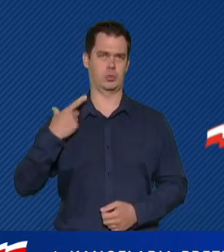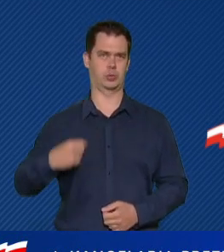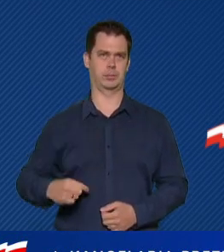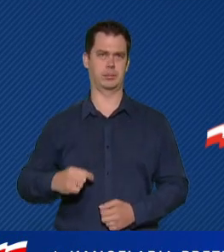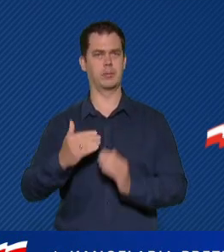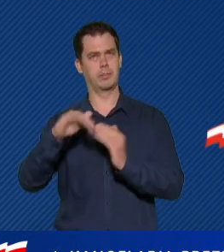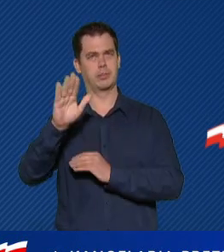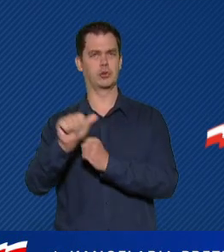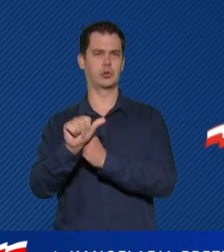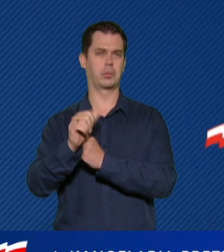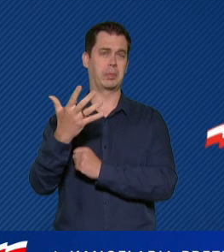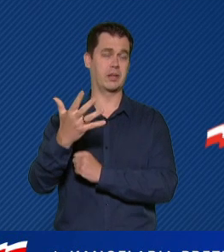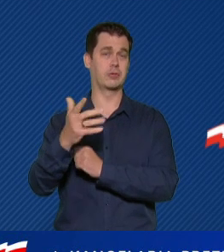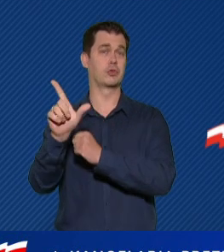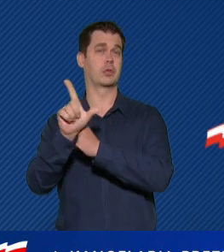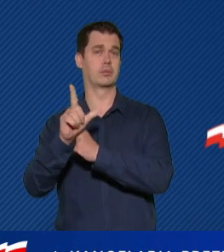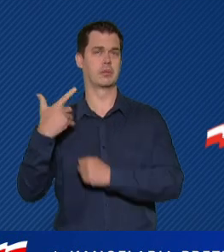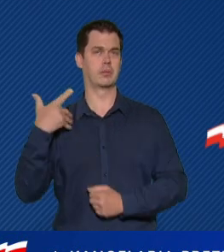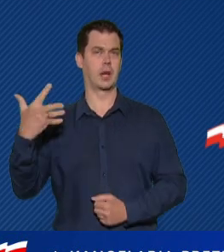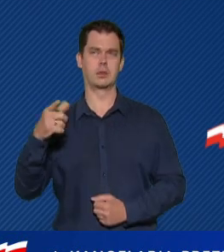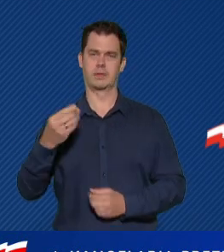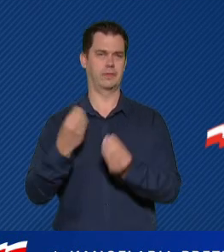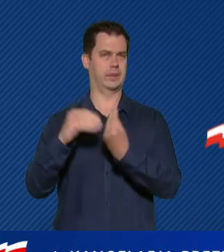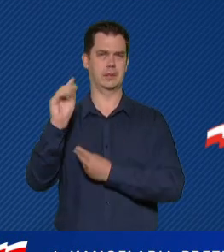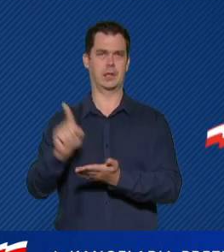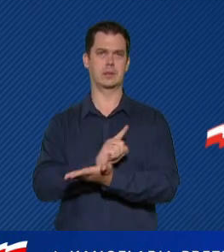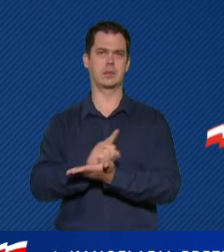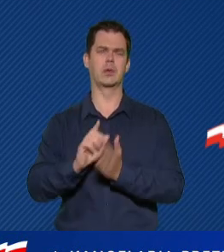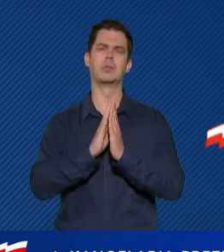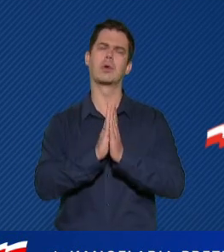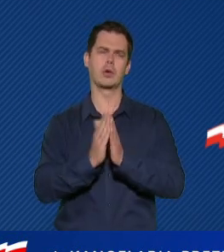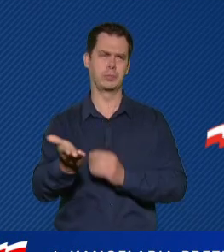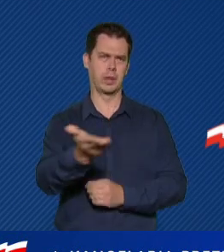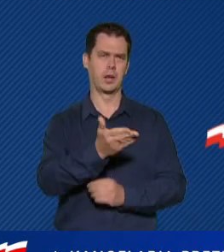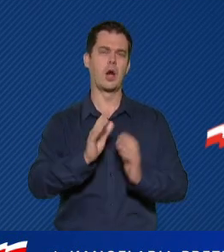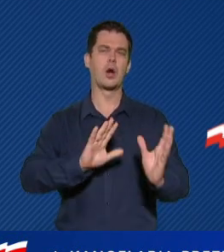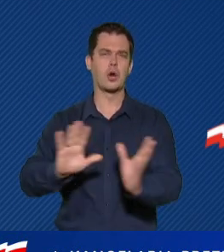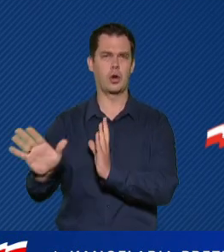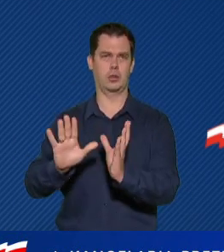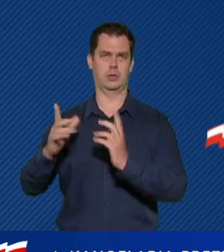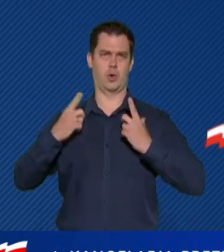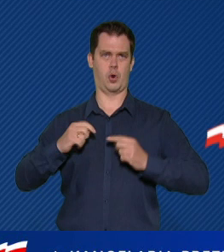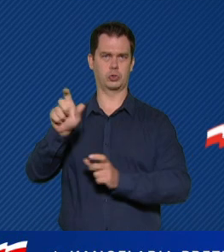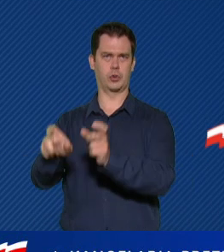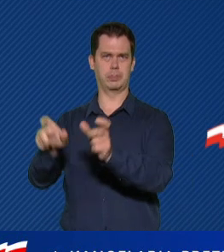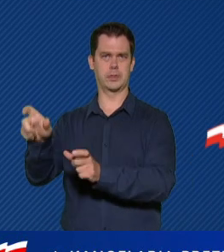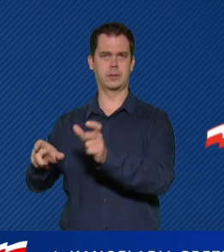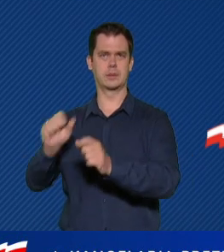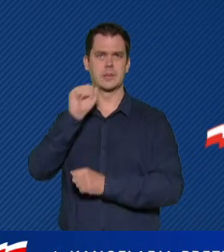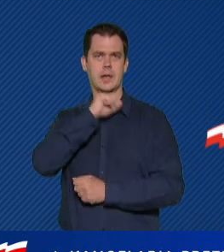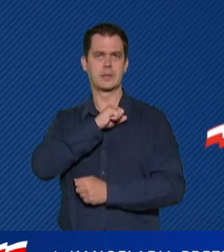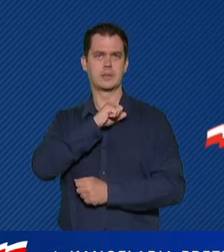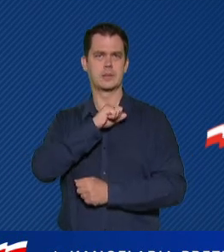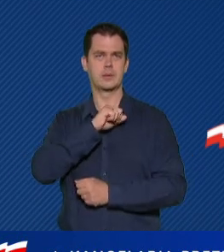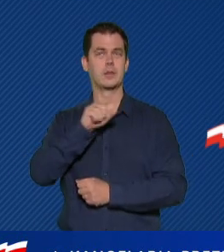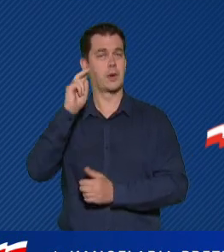Powyżej 65, powyżej 70 roku życia. Chrońmy osoby starsze. Cała nasza strategia dotyczy również